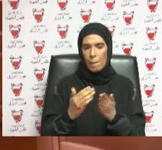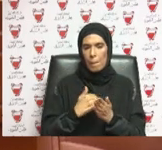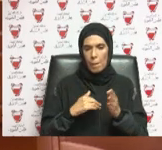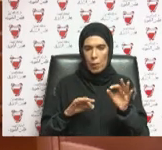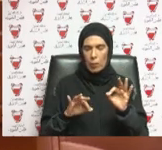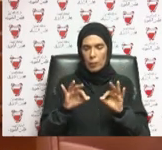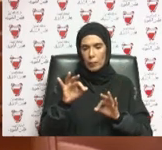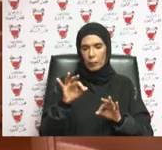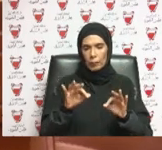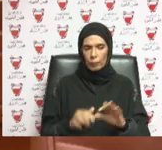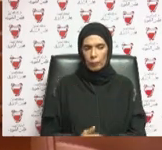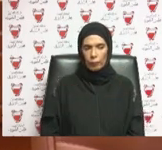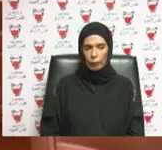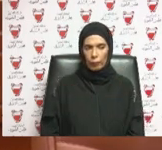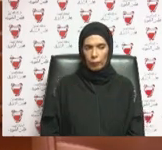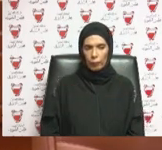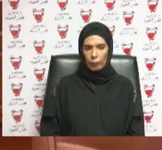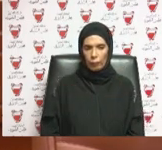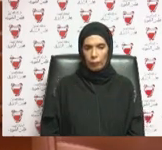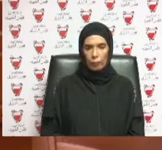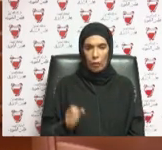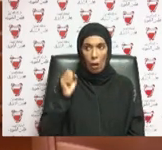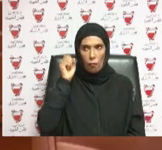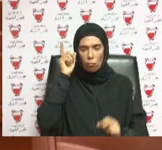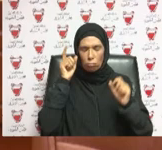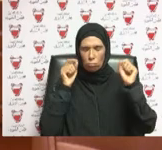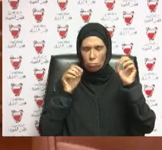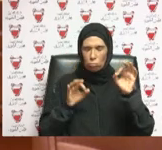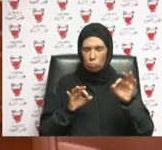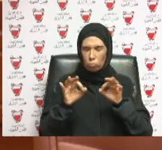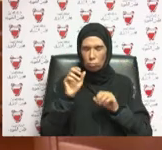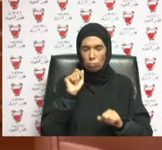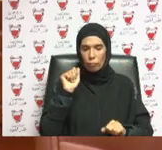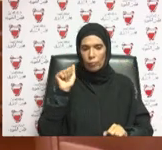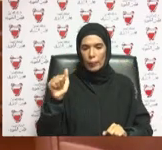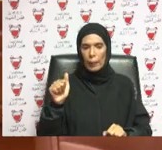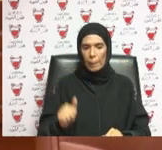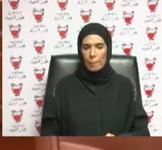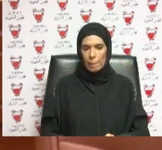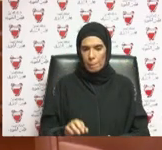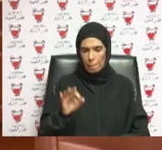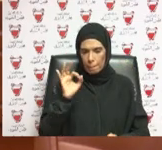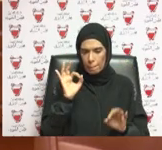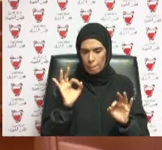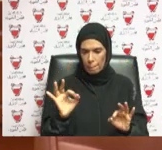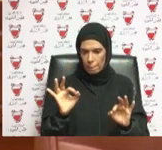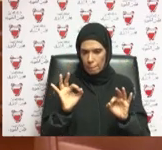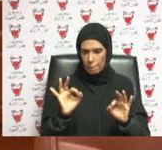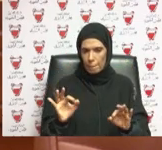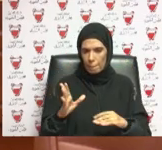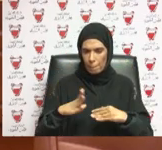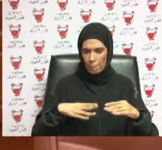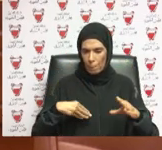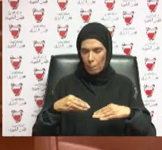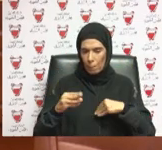والسياسية. كان سموه رجل فكر وسياسة، وسياسة محنكة، امتلك مرونة